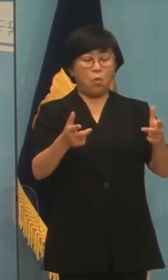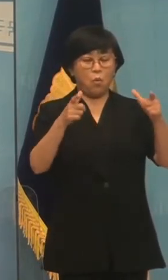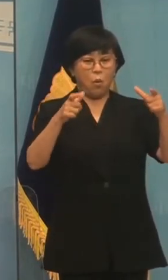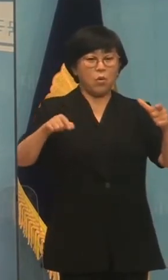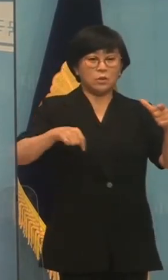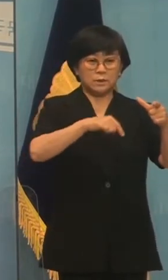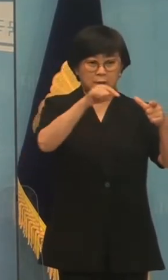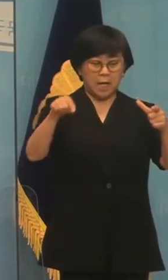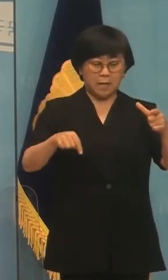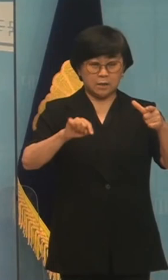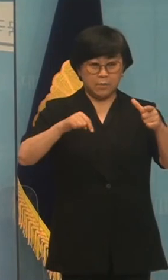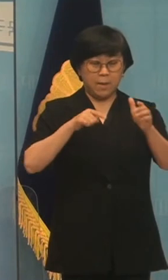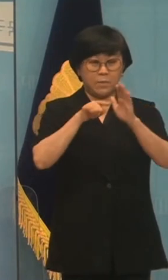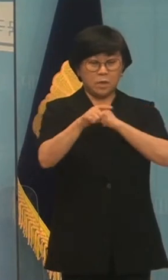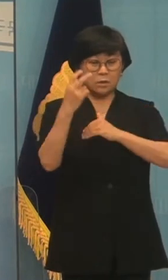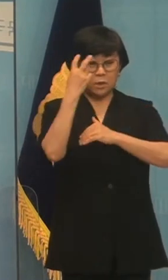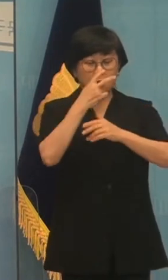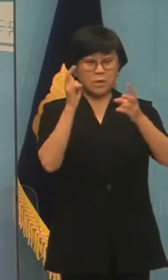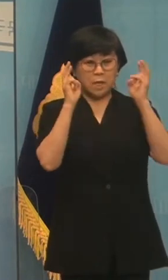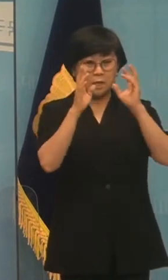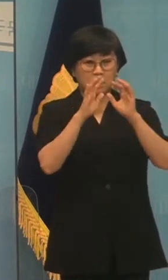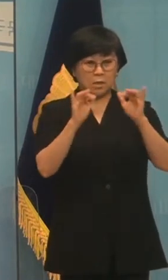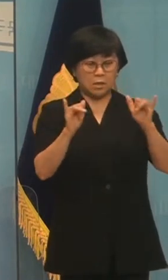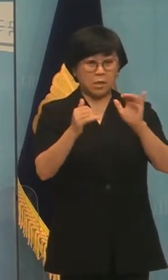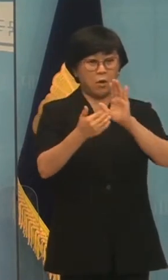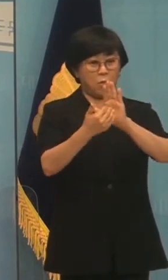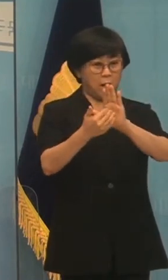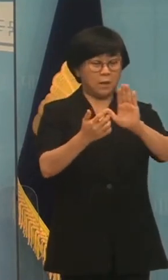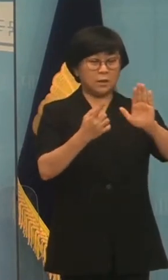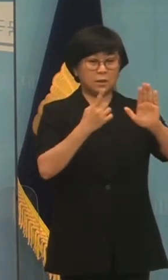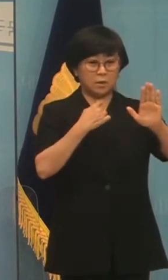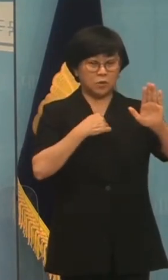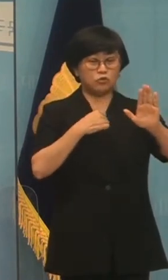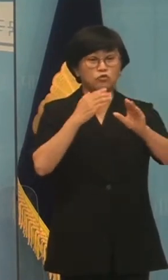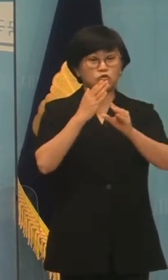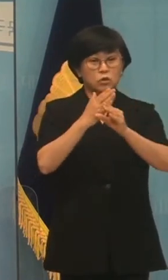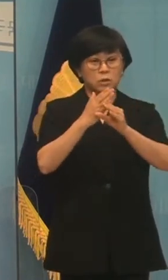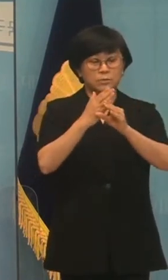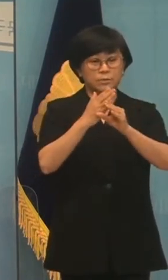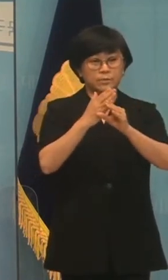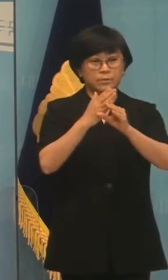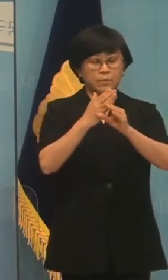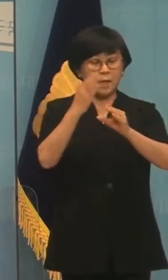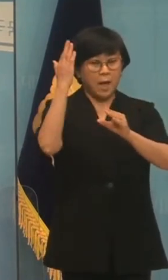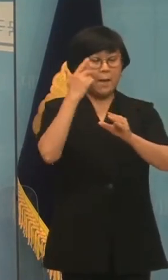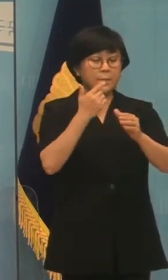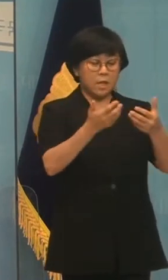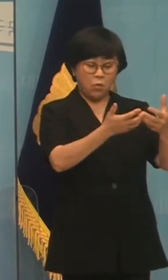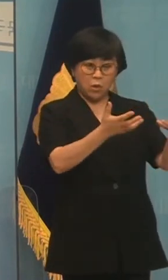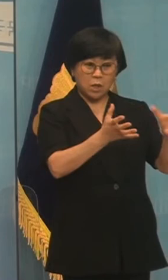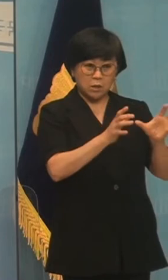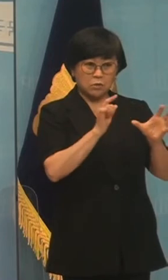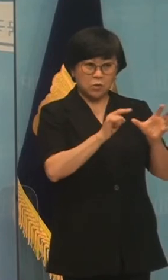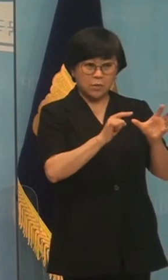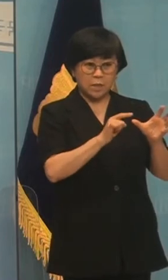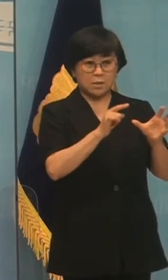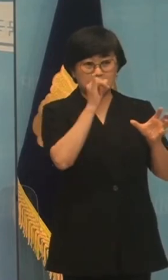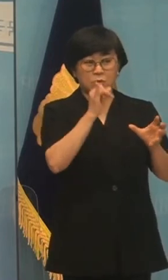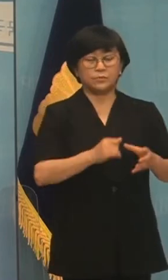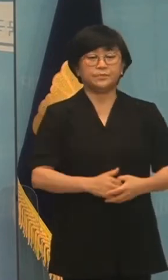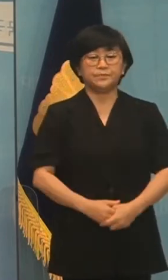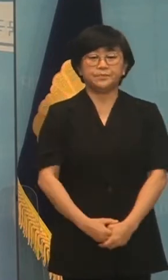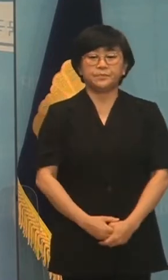방북 신청했던 기업인들을 가로막았던 사례의 중심에는 모두 한미 워킹그룹이